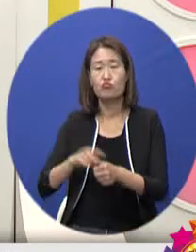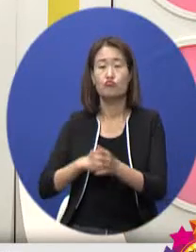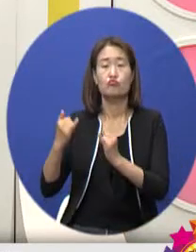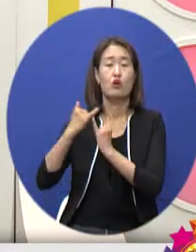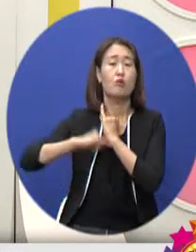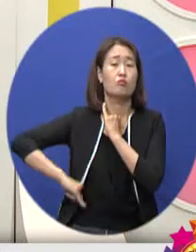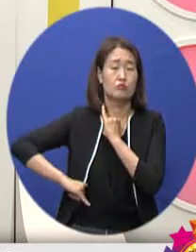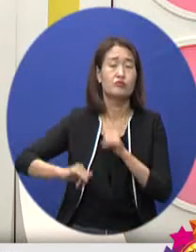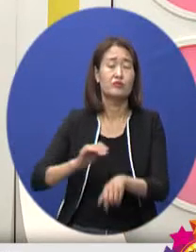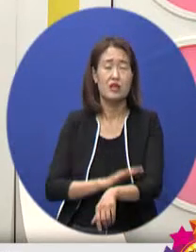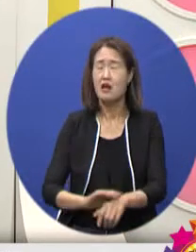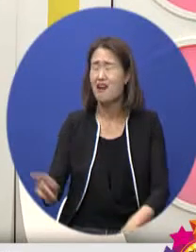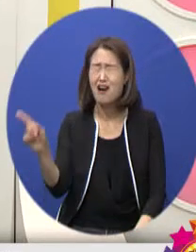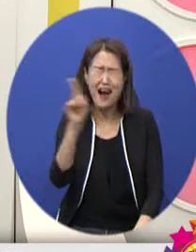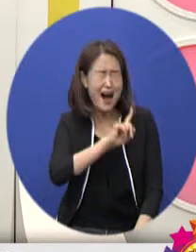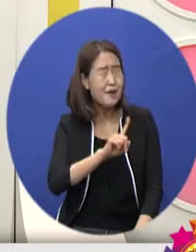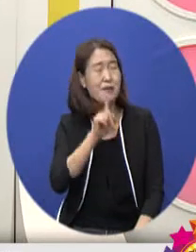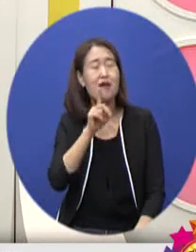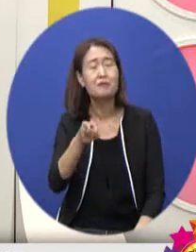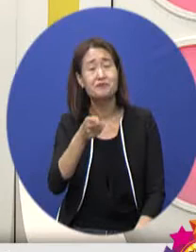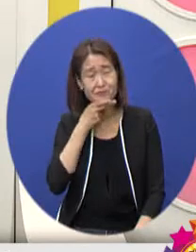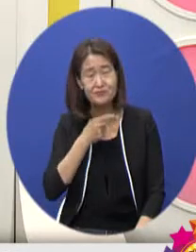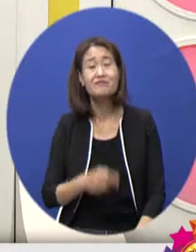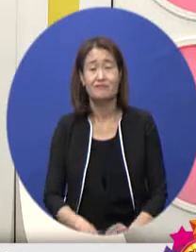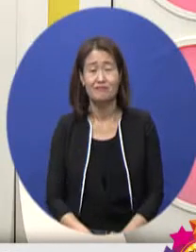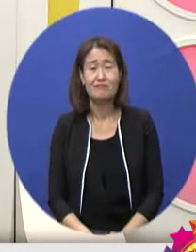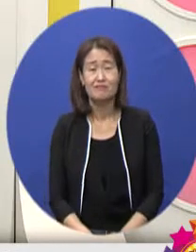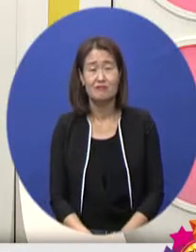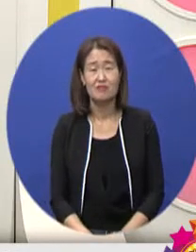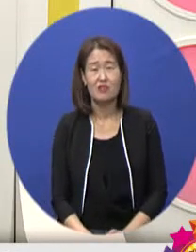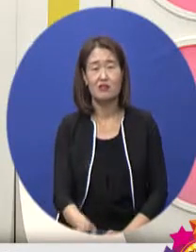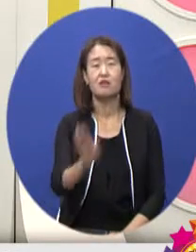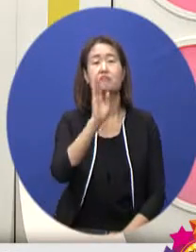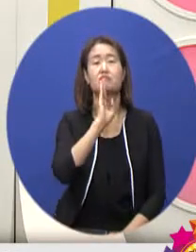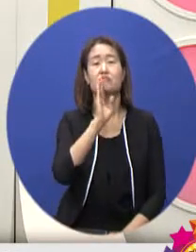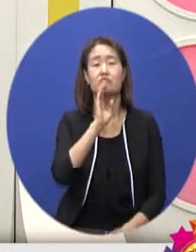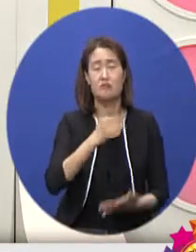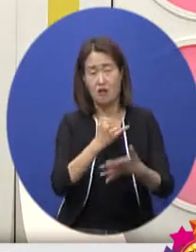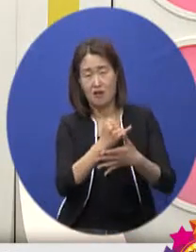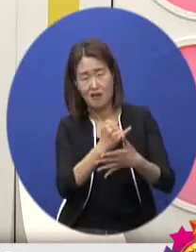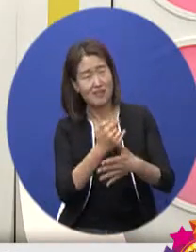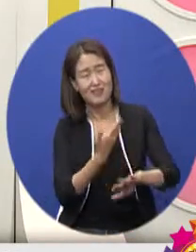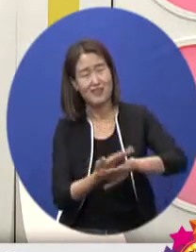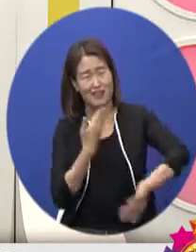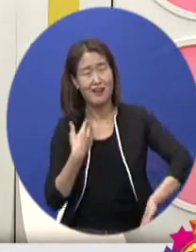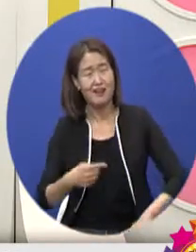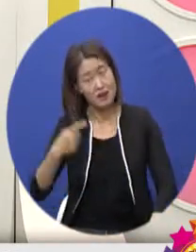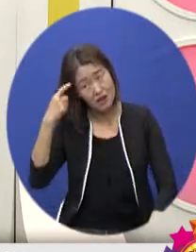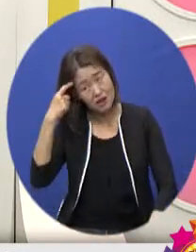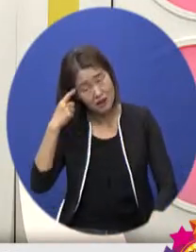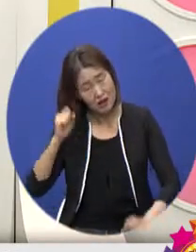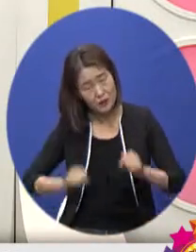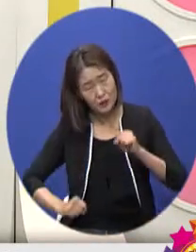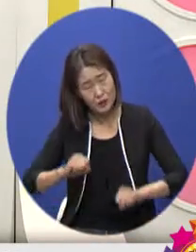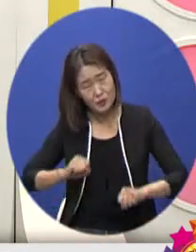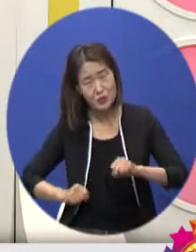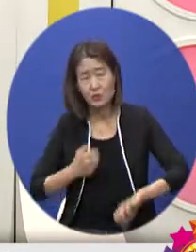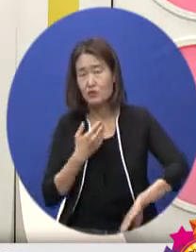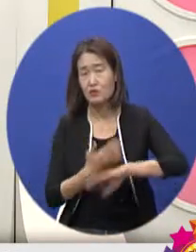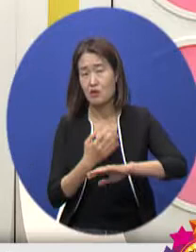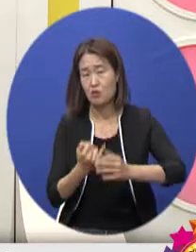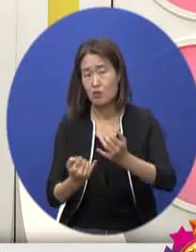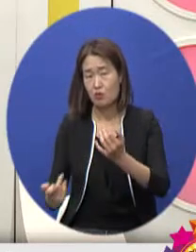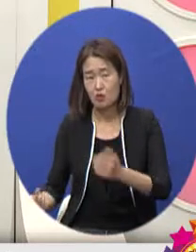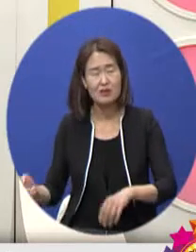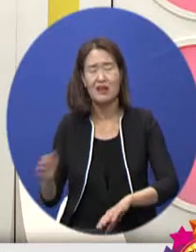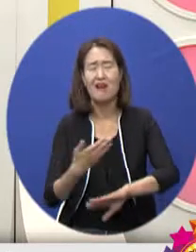이렇게 그렇죠. 뭐 이렇끔 저렇끔 없어요. 그냥. 맞아요. 역시 맞이는 진짜 다른 그렇죠. 것 같아요. 생각하고 이러는 게 진짜 동생들하고